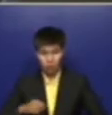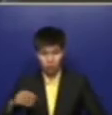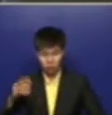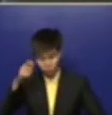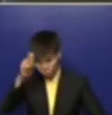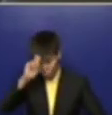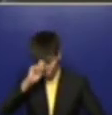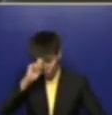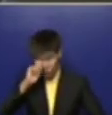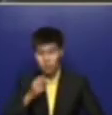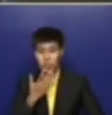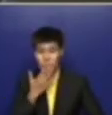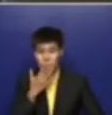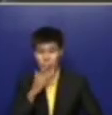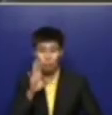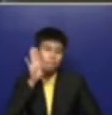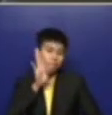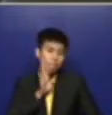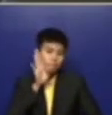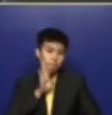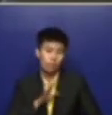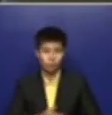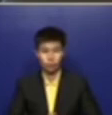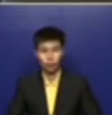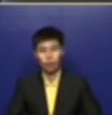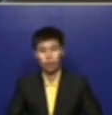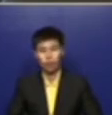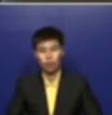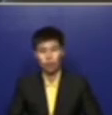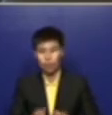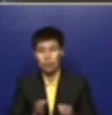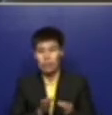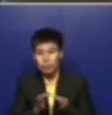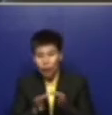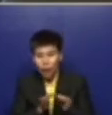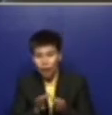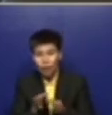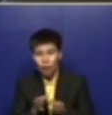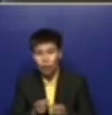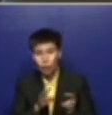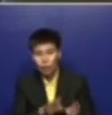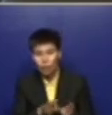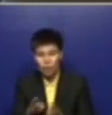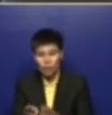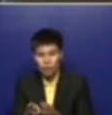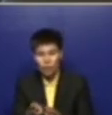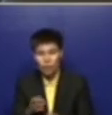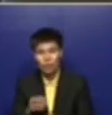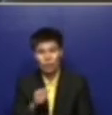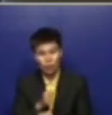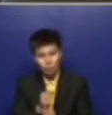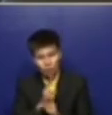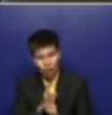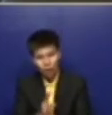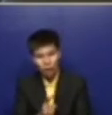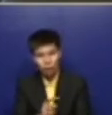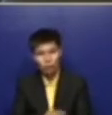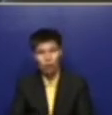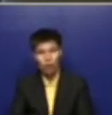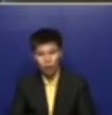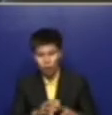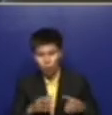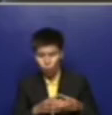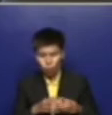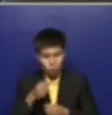วุธแล้วก็ใช้เรื่องของการชี้แจงความเข้าใจในขั้นตอนการปฏิบัติของเจ้าหน้าที่ให้กับผู้ชุมนุมได้รับทราบครับขอบคุณ